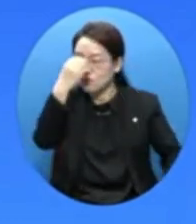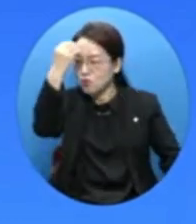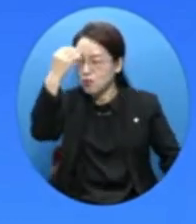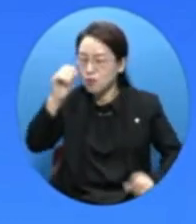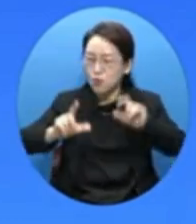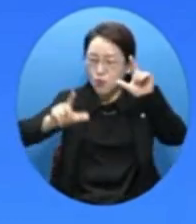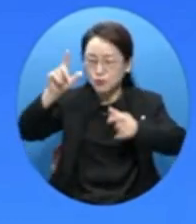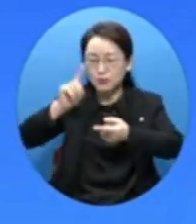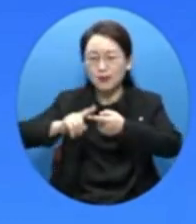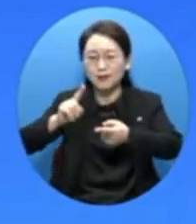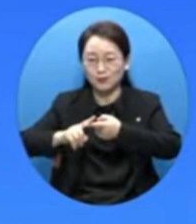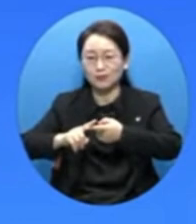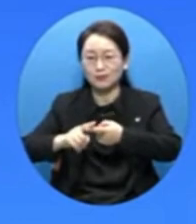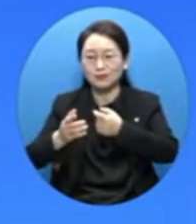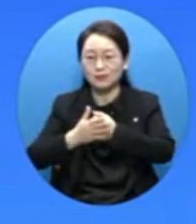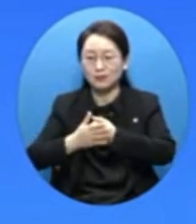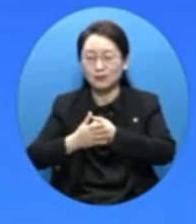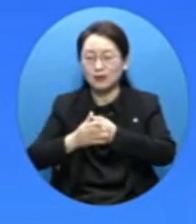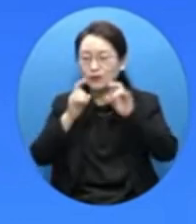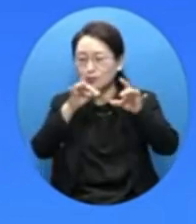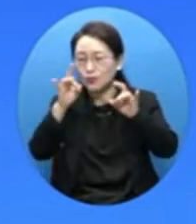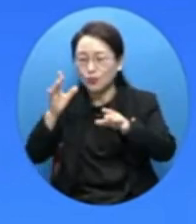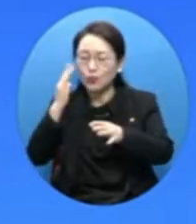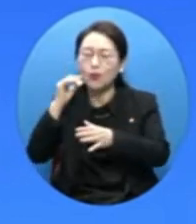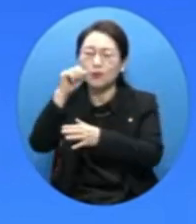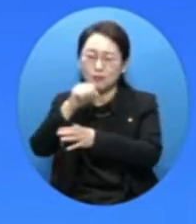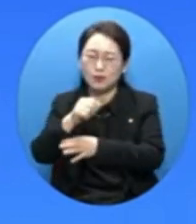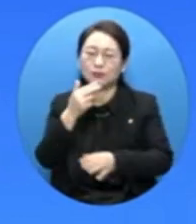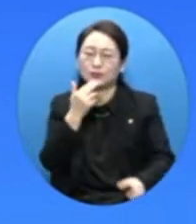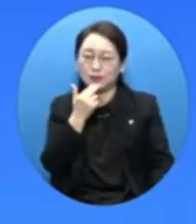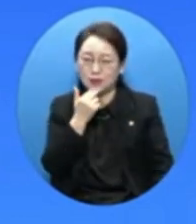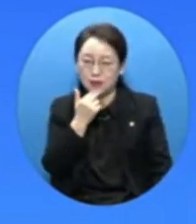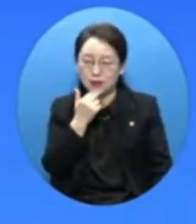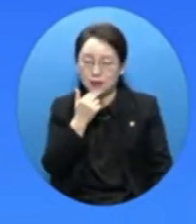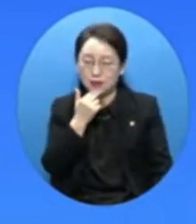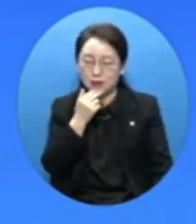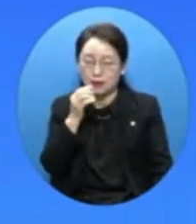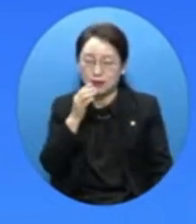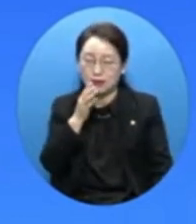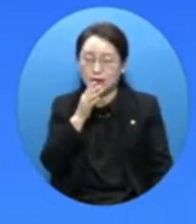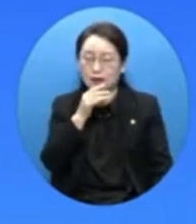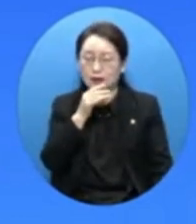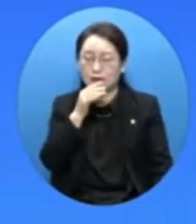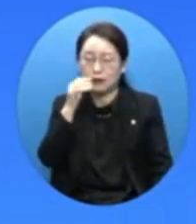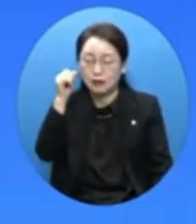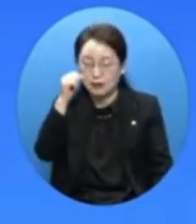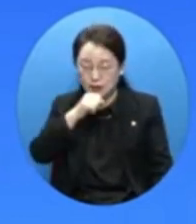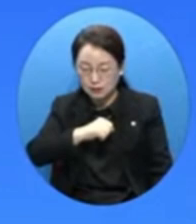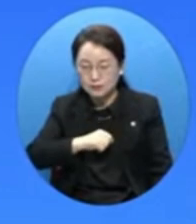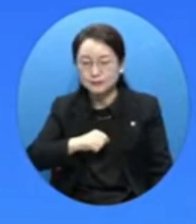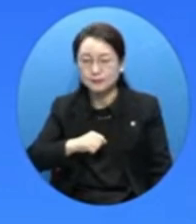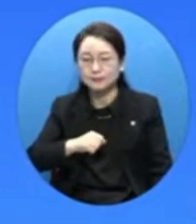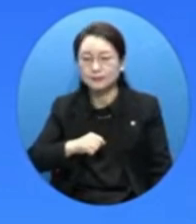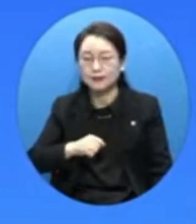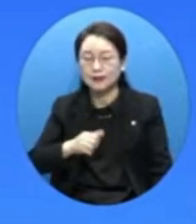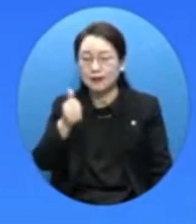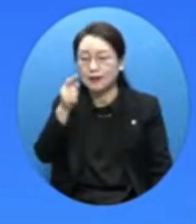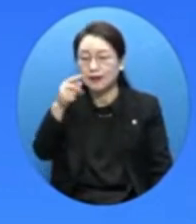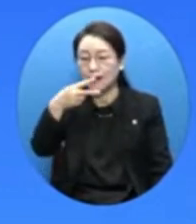못하고 사역했기 때문에 열매가 없었습니다. 하나님이 그걸 깨닫게 해주셨습니다. 그래서 하지